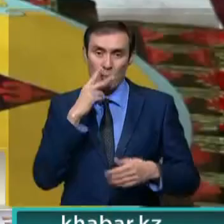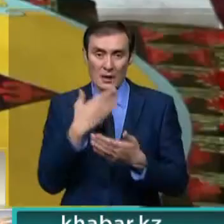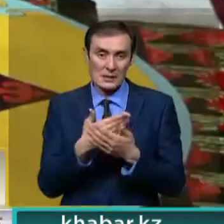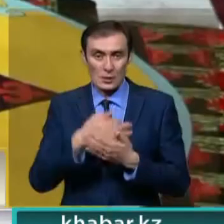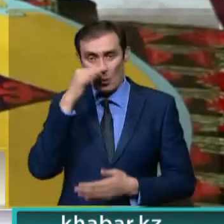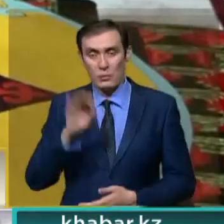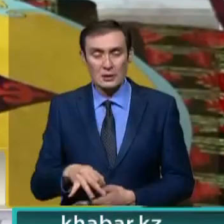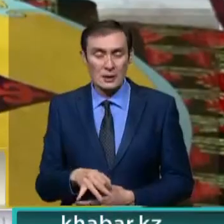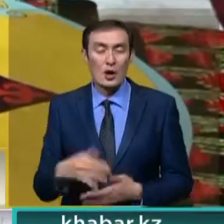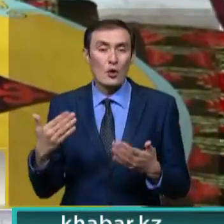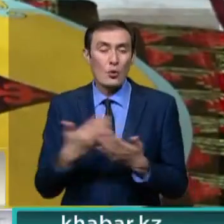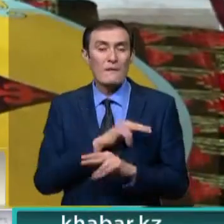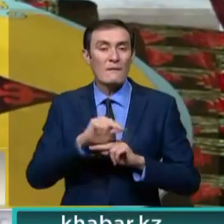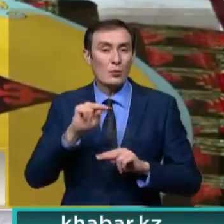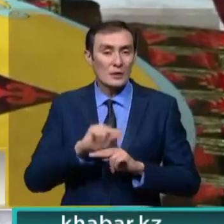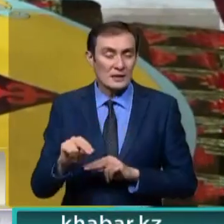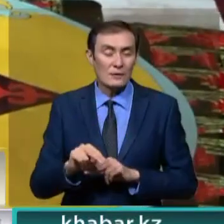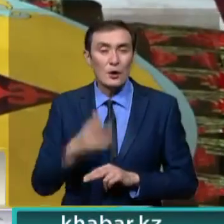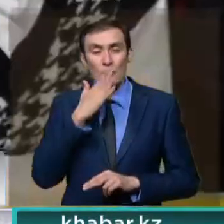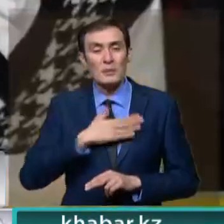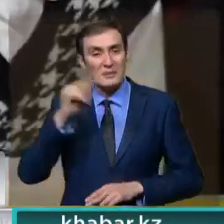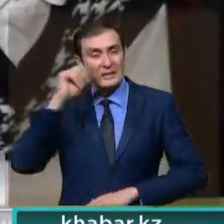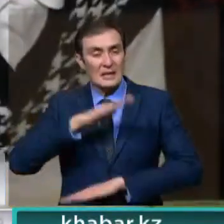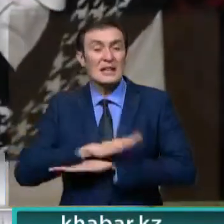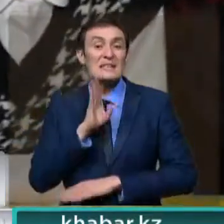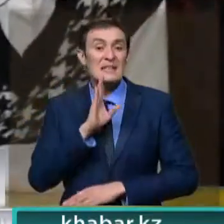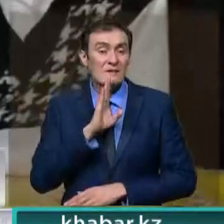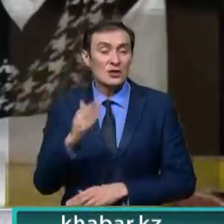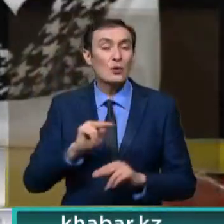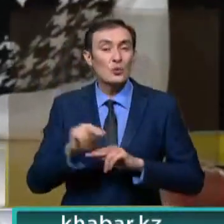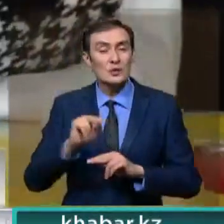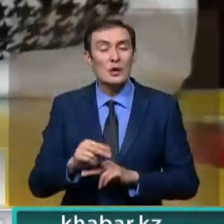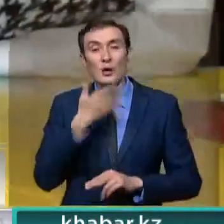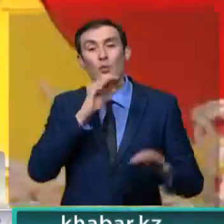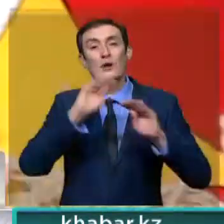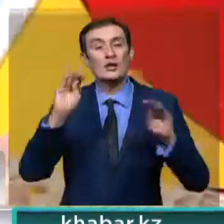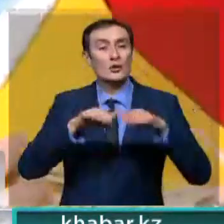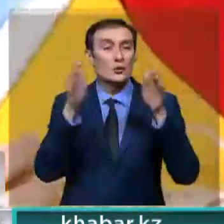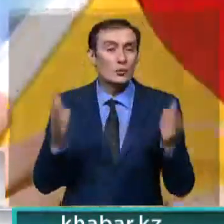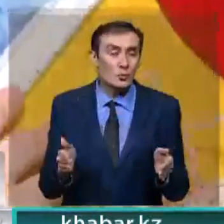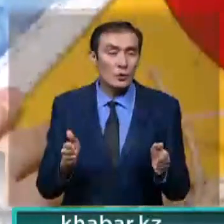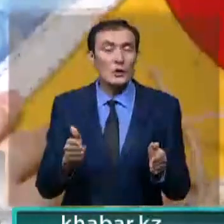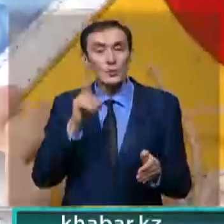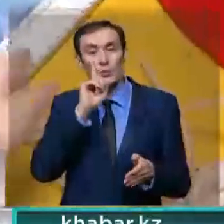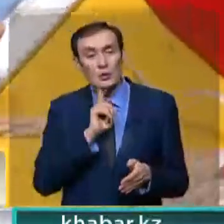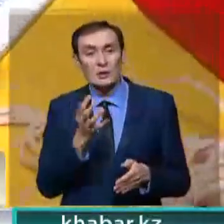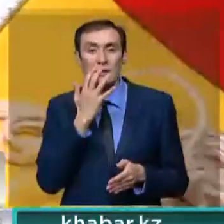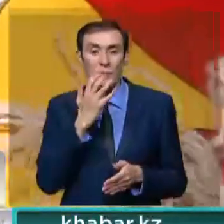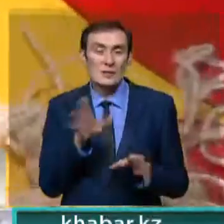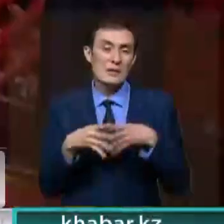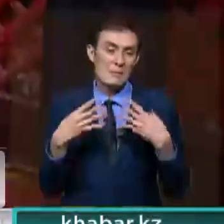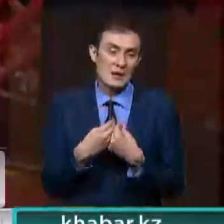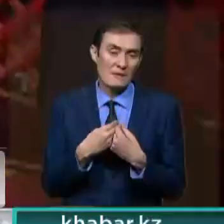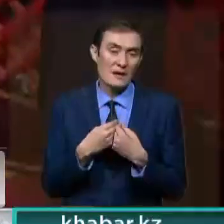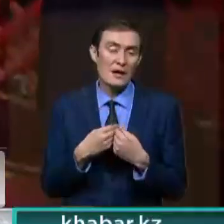знания. Новый факультатив – одно из самых любимых занятий для девочек. Их учат, как украшать юрту, создавать в ней уют и тепло семейного